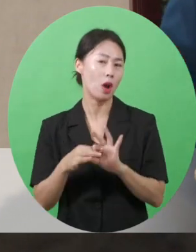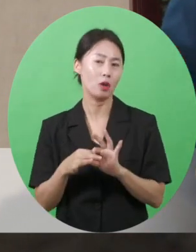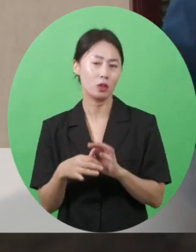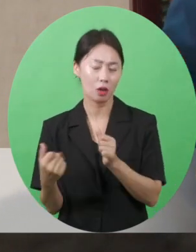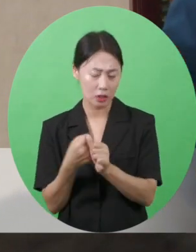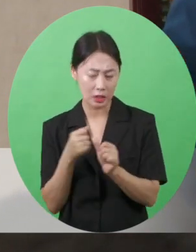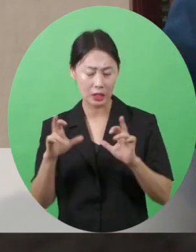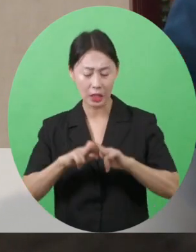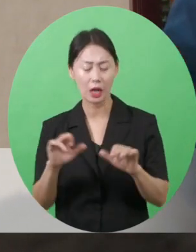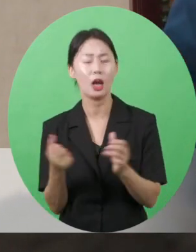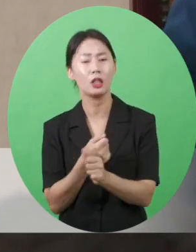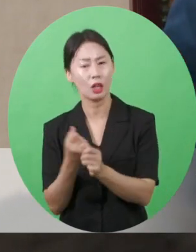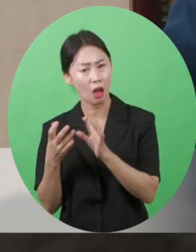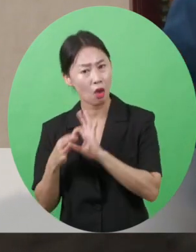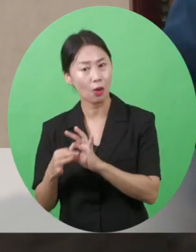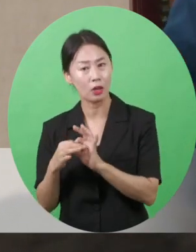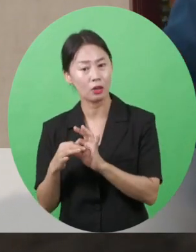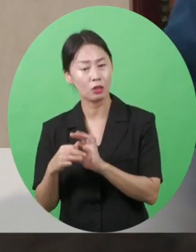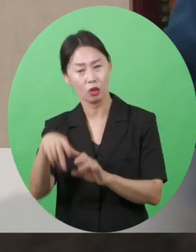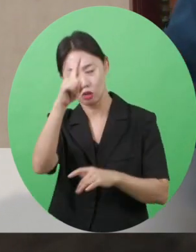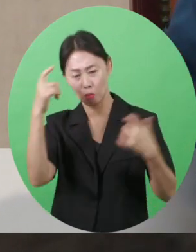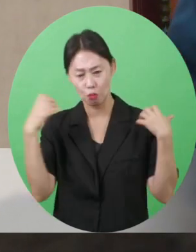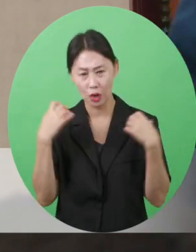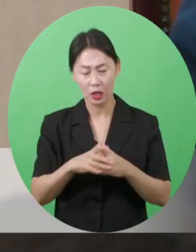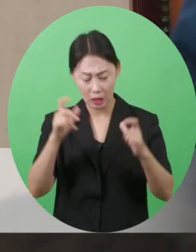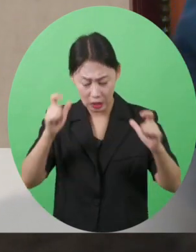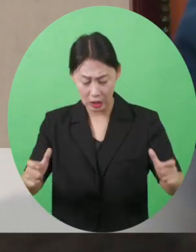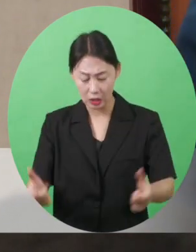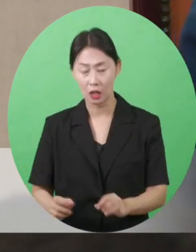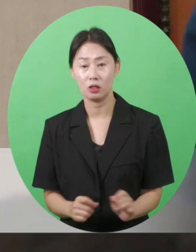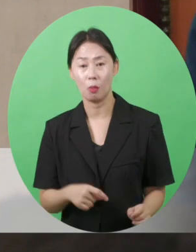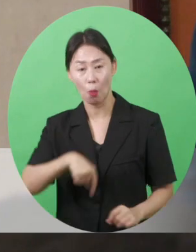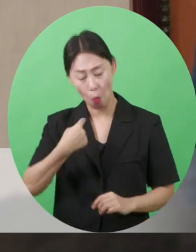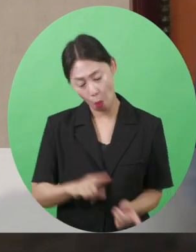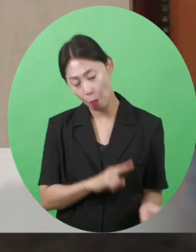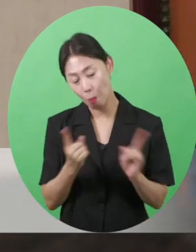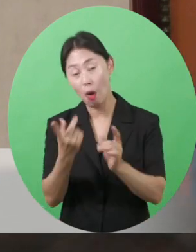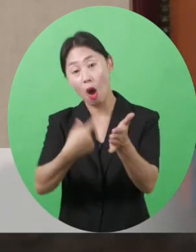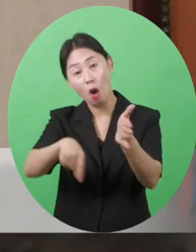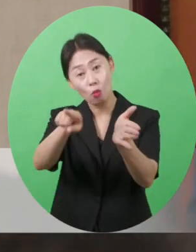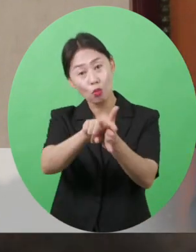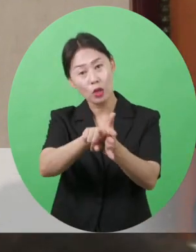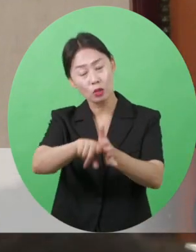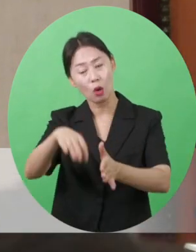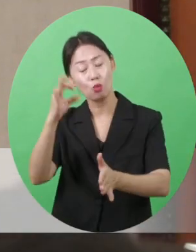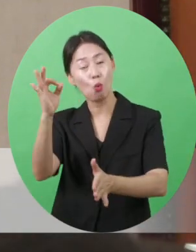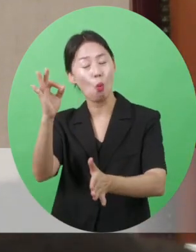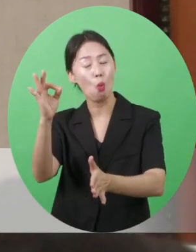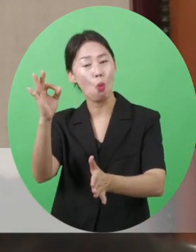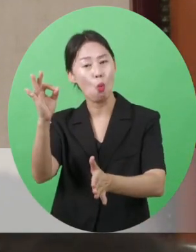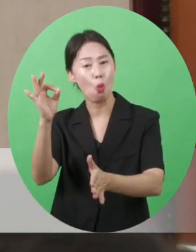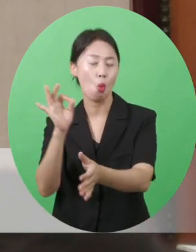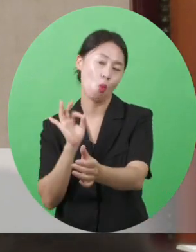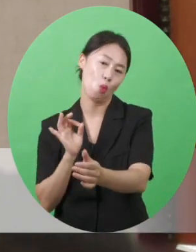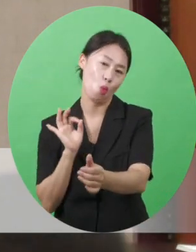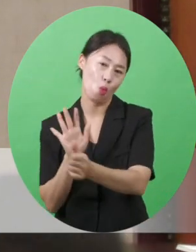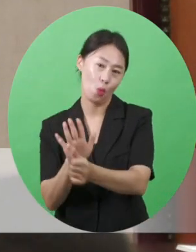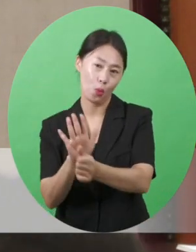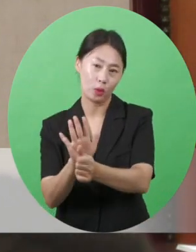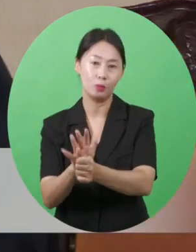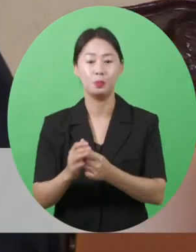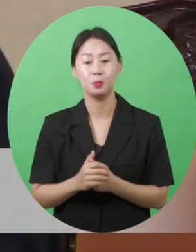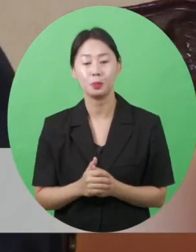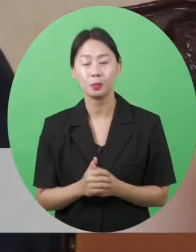학대와 관련해서도 전국에서 가장 먼저 우리 지역사회 자립을 위한 정착금 제도를 조례에 먼저